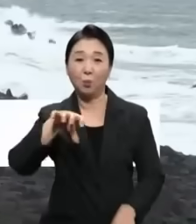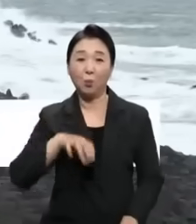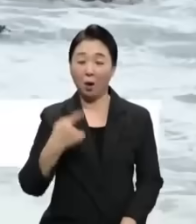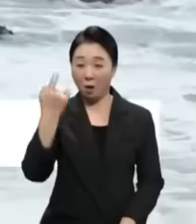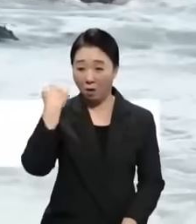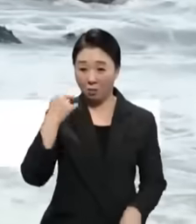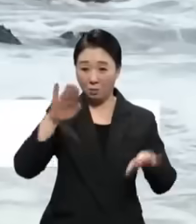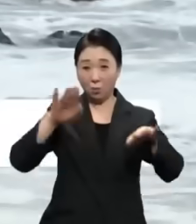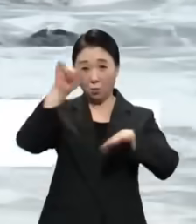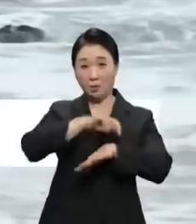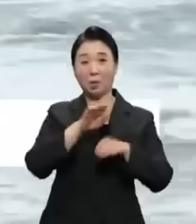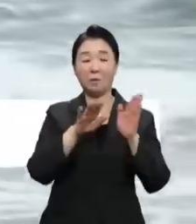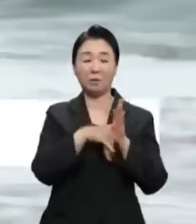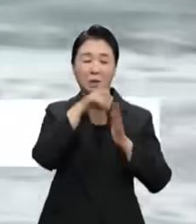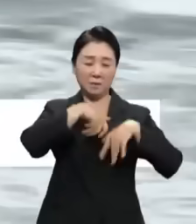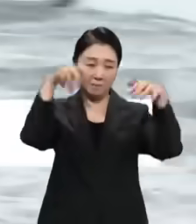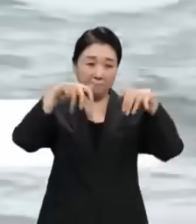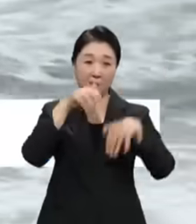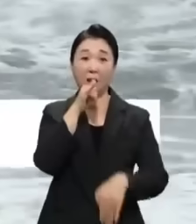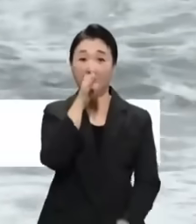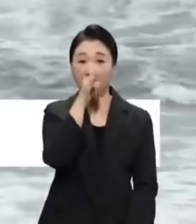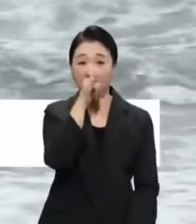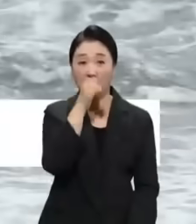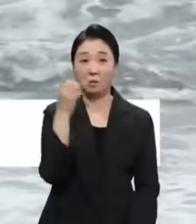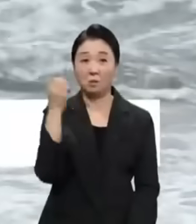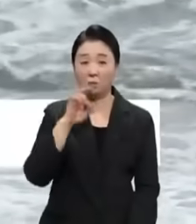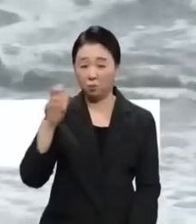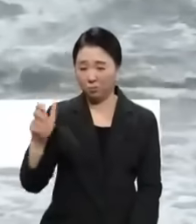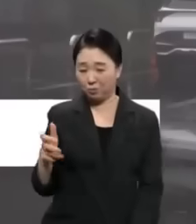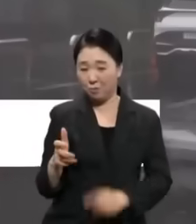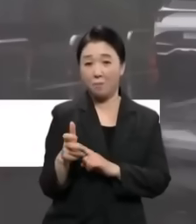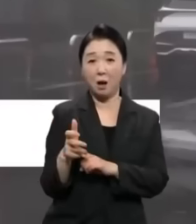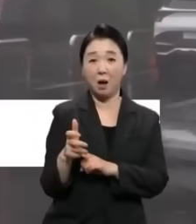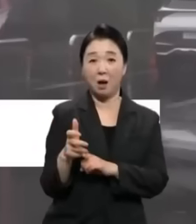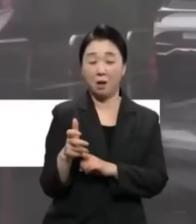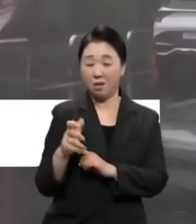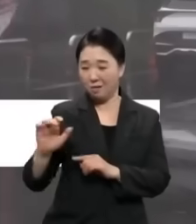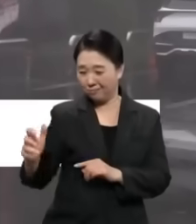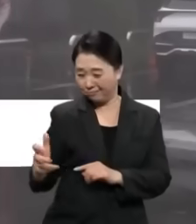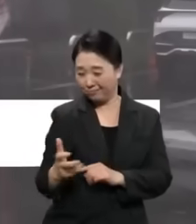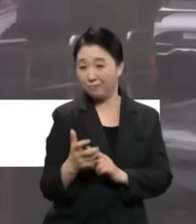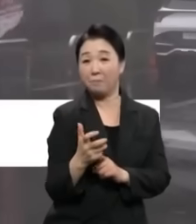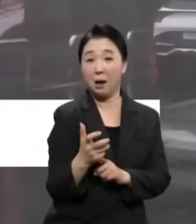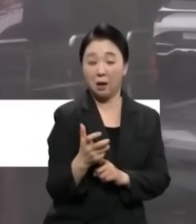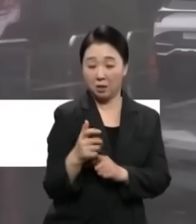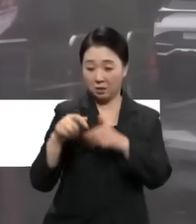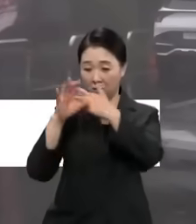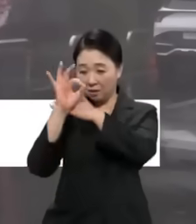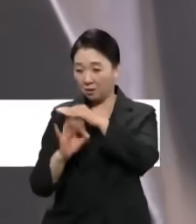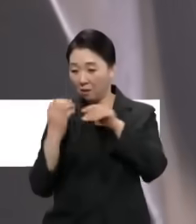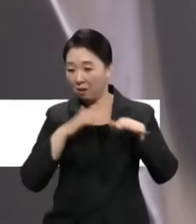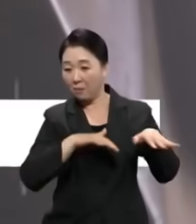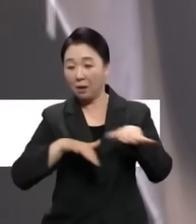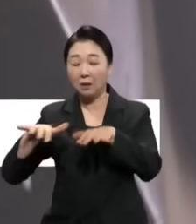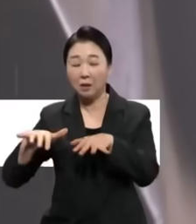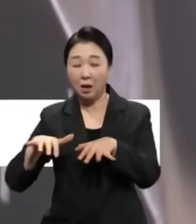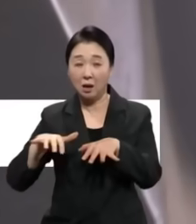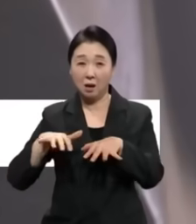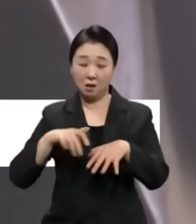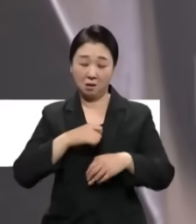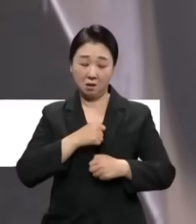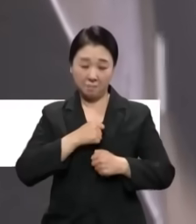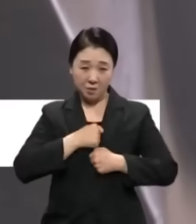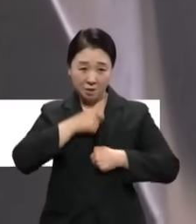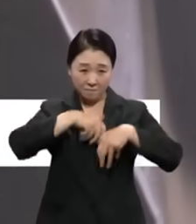오늘 새벽에도 많은 비가 내리고 특히 태풍의 오른쪽 강풍 반경에 해당하는 서해안 지역은 호우경보에 이어